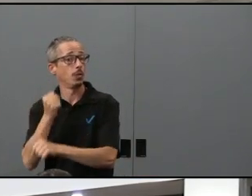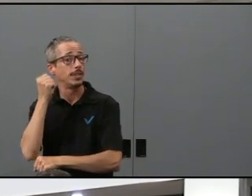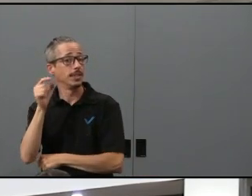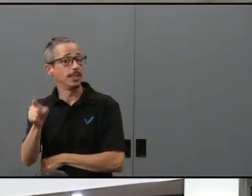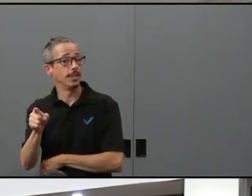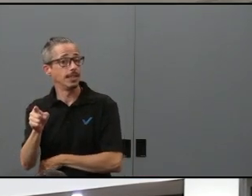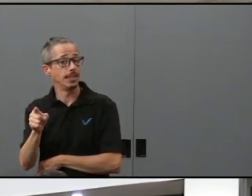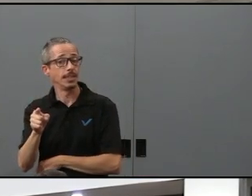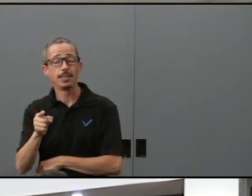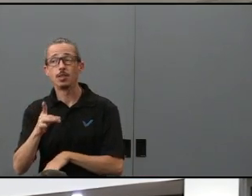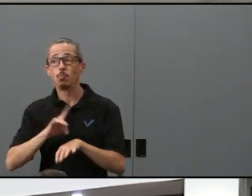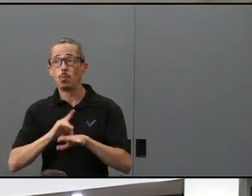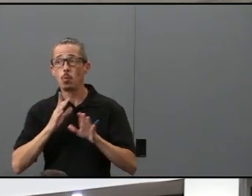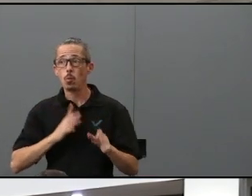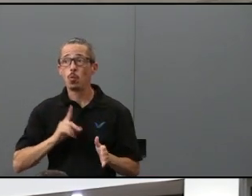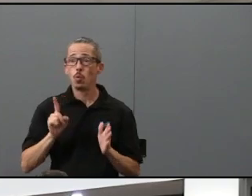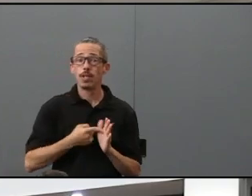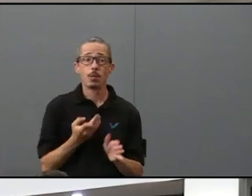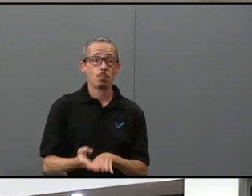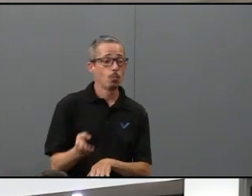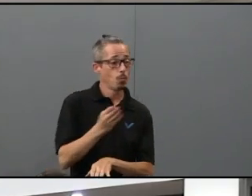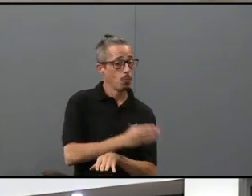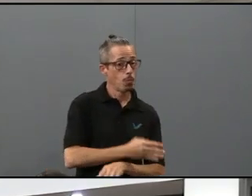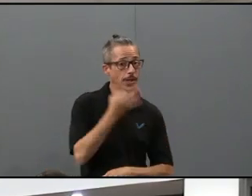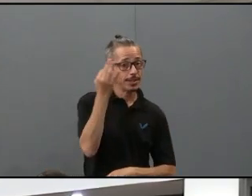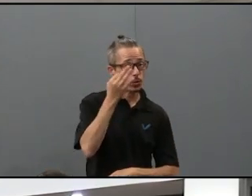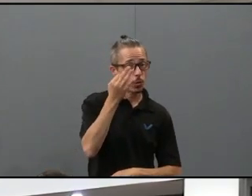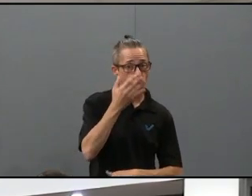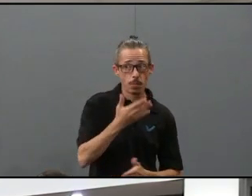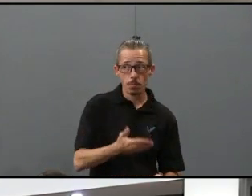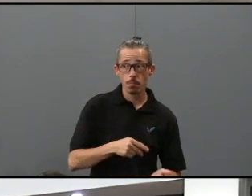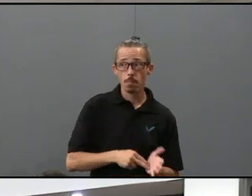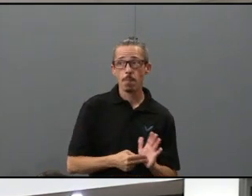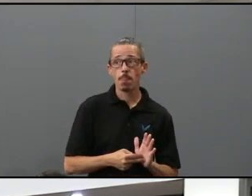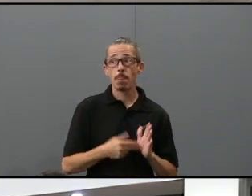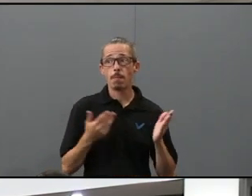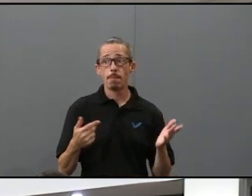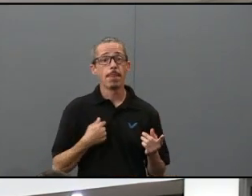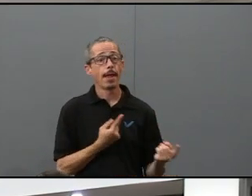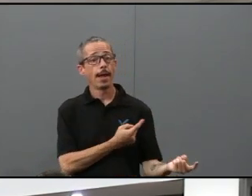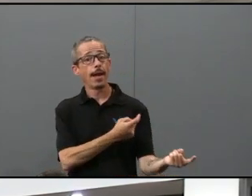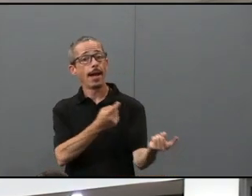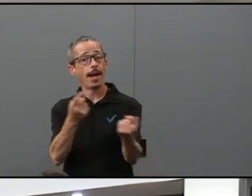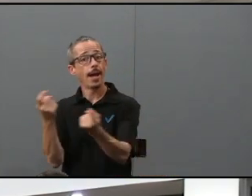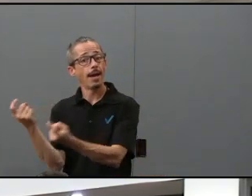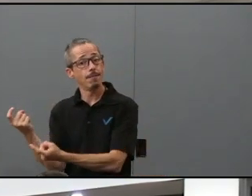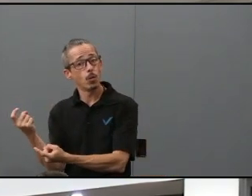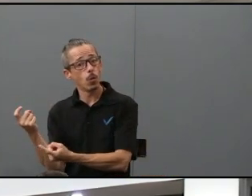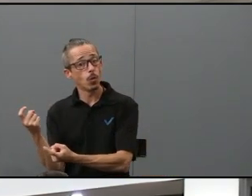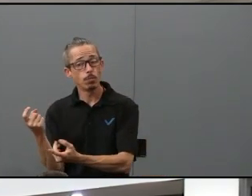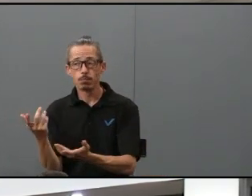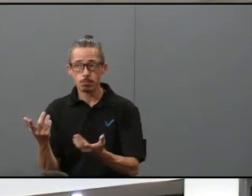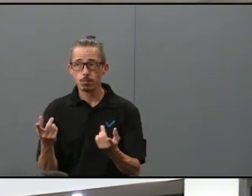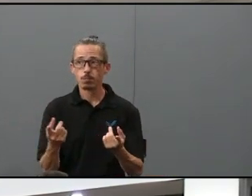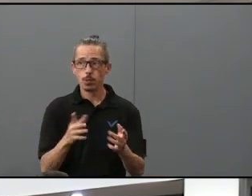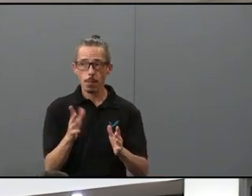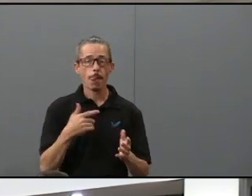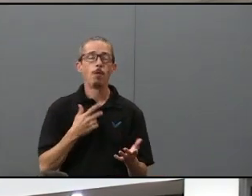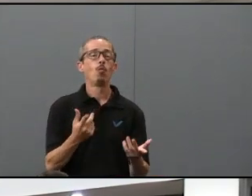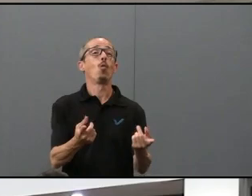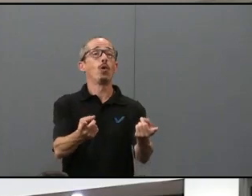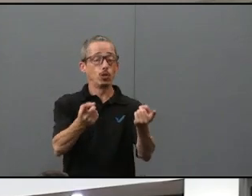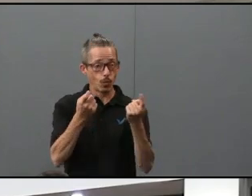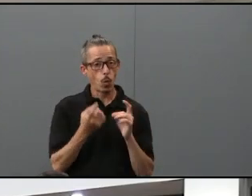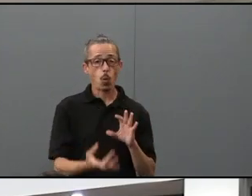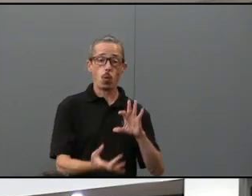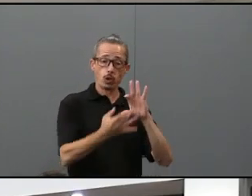alors comme je le faisais au début de mon discours comme votre voisine je vous invite de vous excusez-moi de